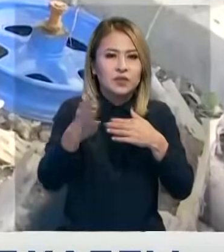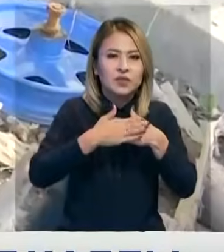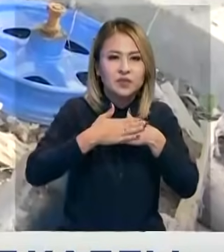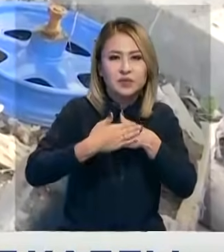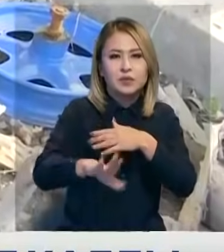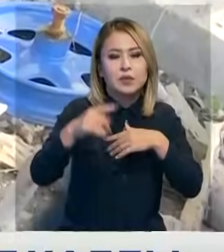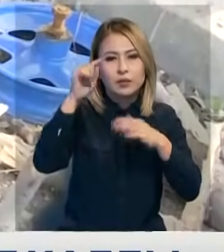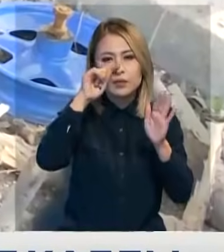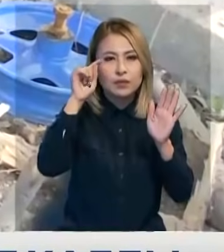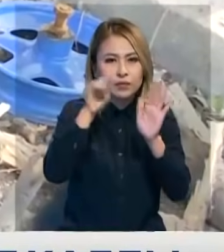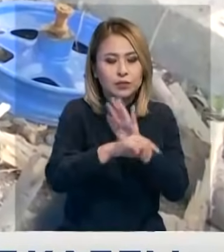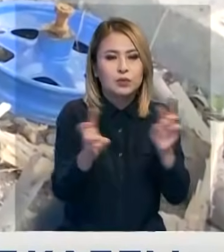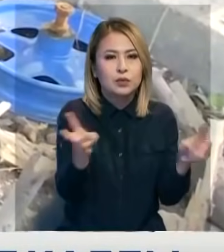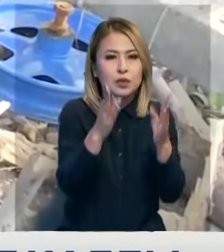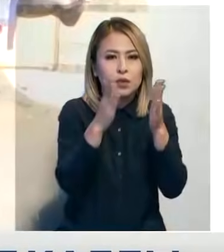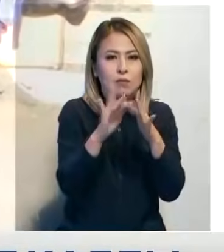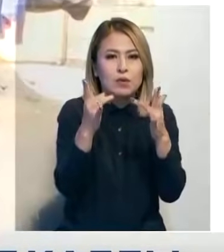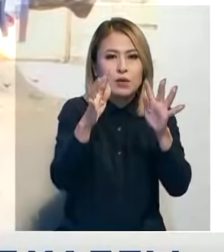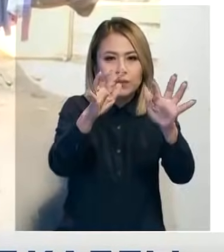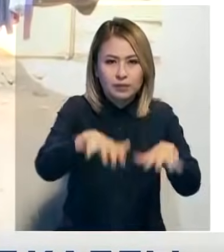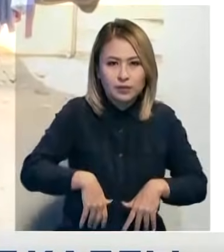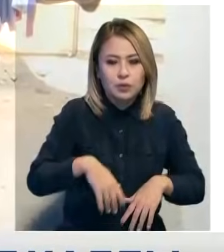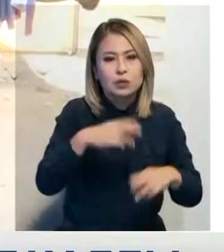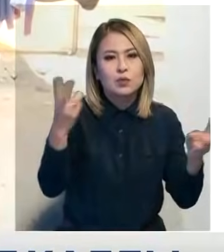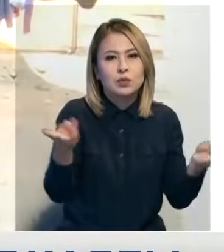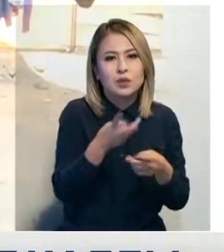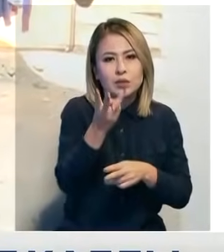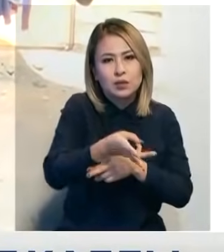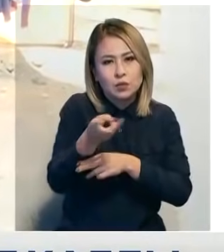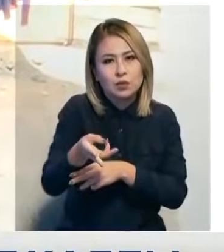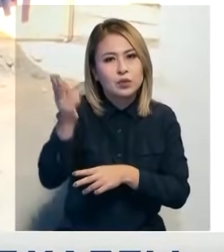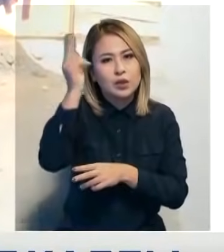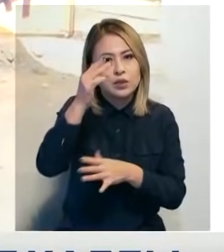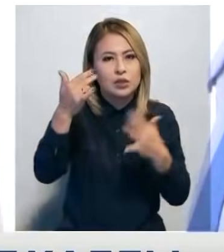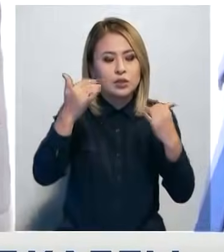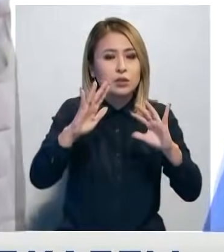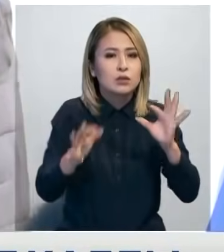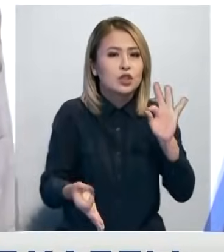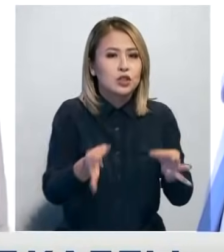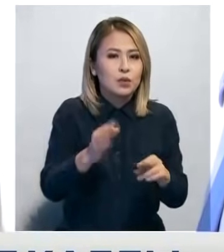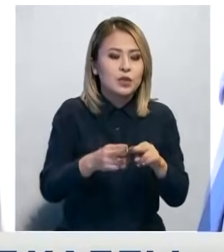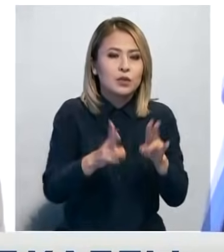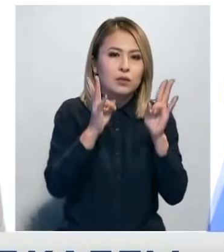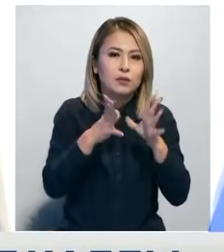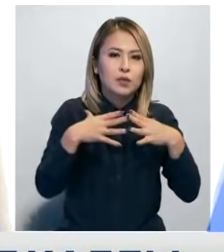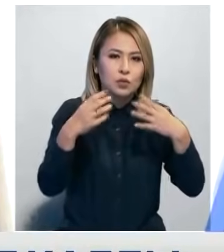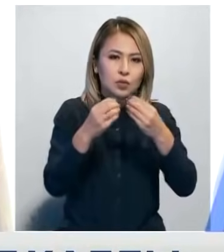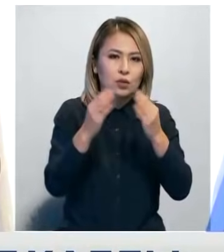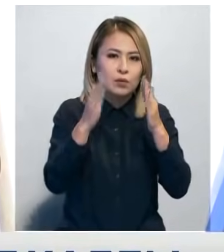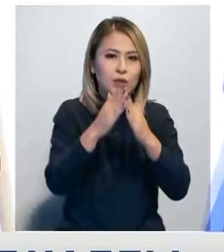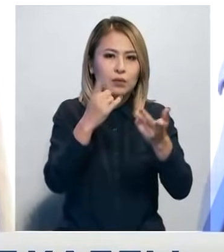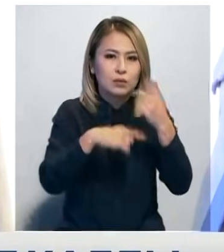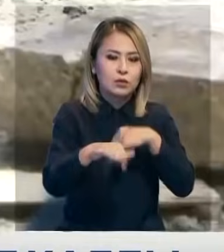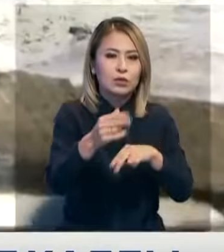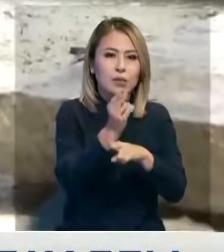бұзып ішке кіріп, жанып жатқан үйден баланы алып шыққан. Артынша өрт сөндіруге кіріскен. Оқушының қазір жағдайы жақсы. Жапа шеккен отбасы үйін